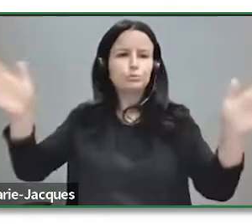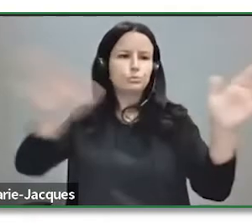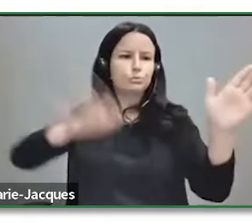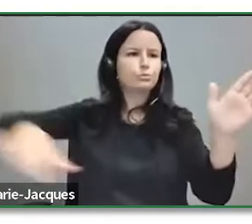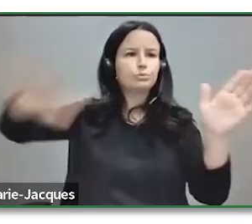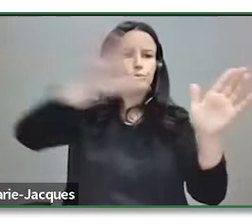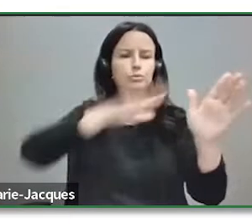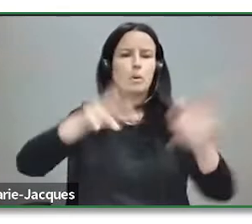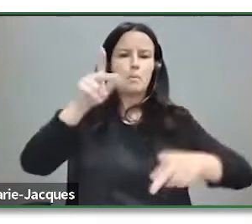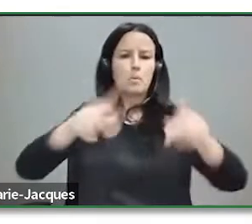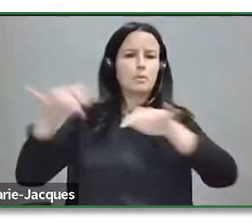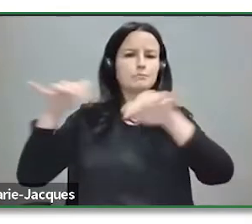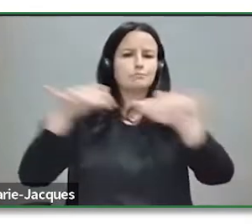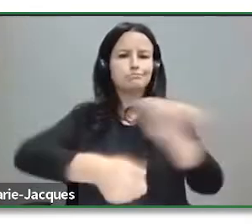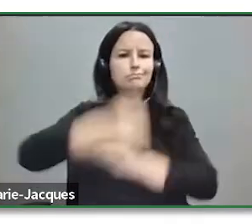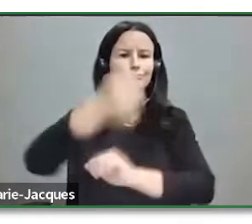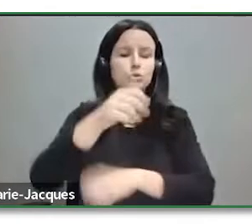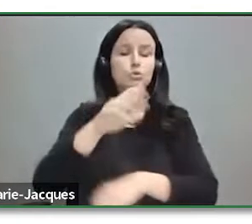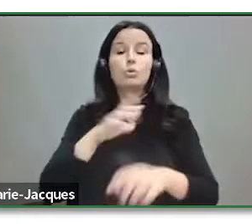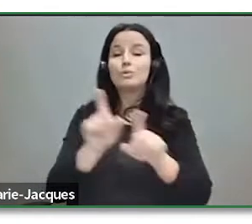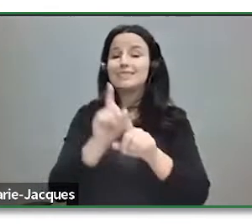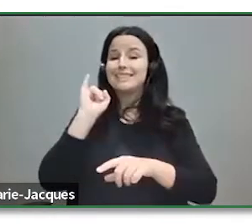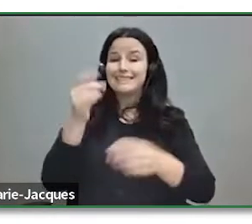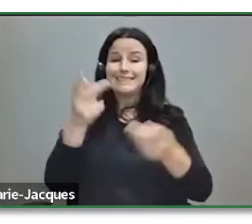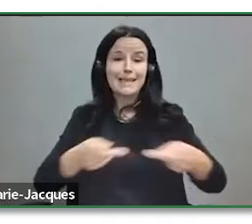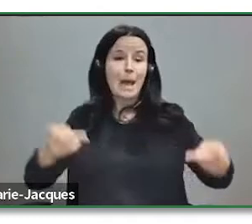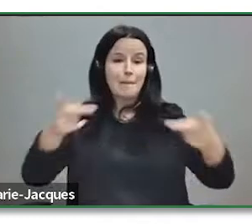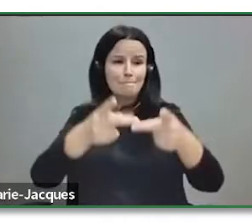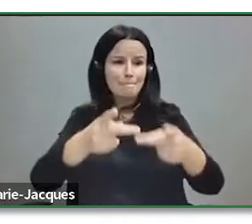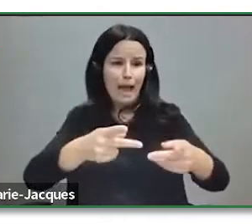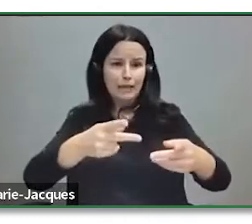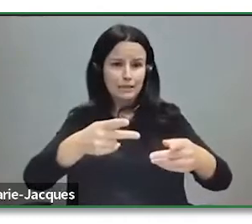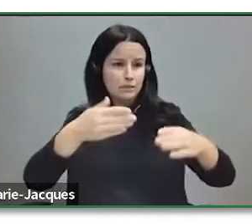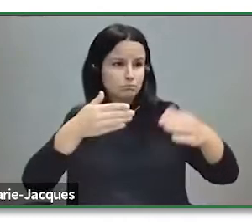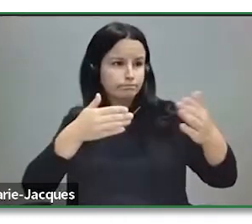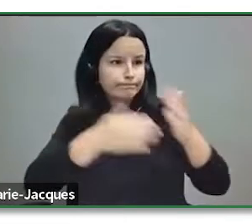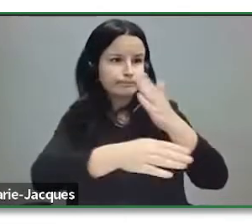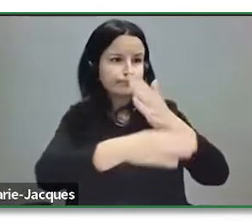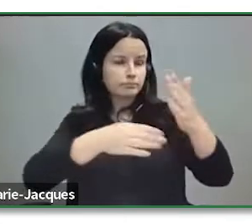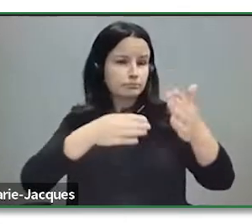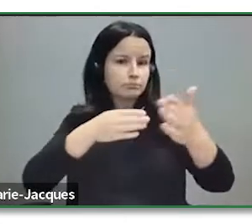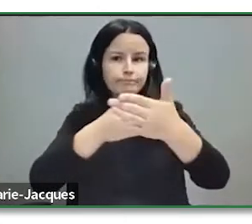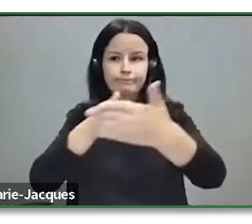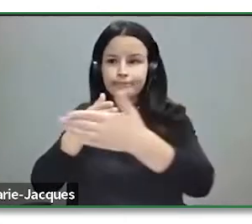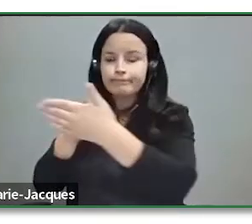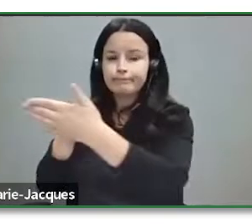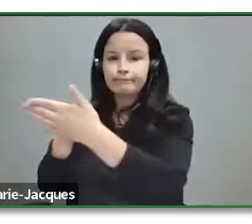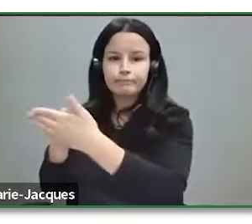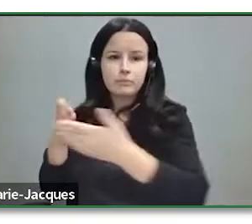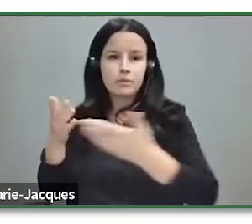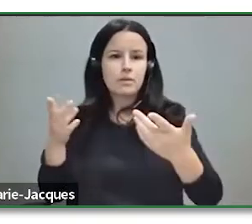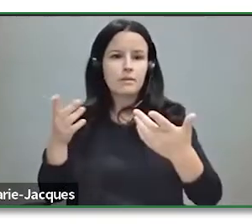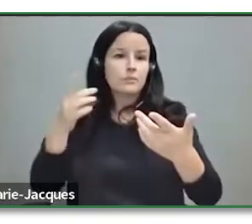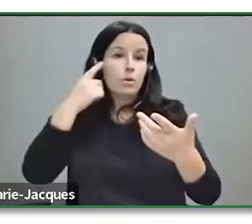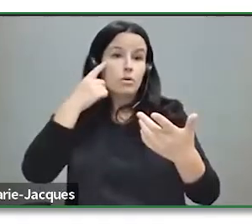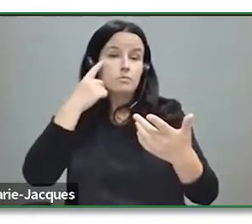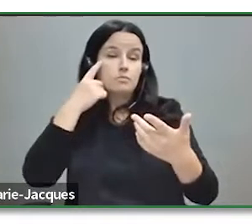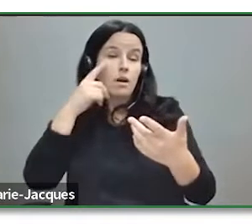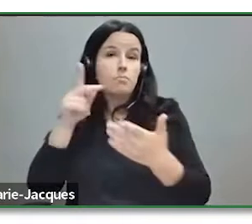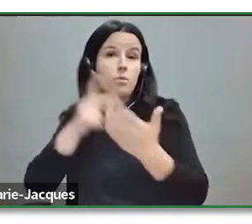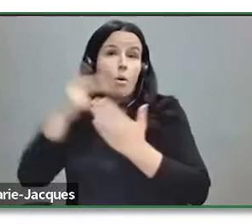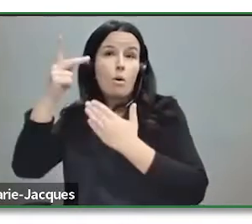lorsqu'il existe des obstacles au parc, et pour tout d'ailleurs, qu'il s'agisse des programmes